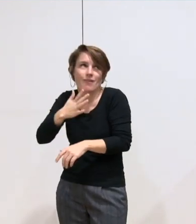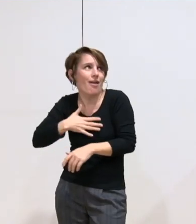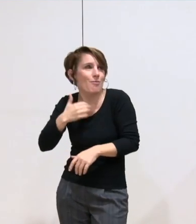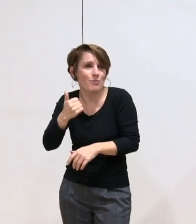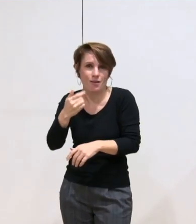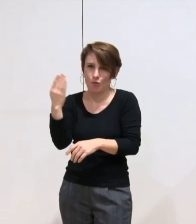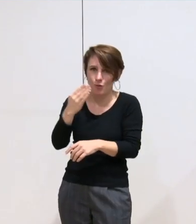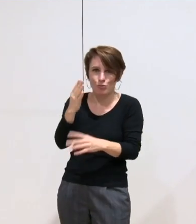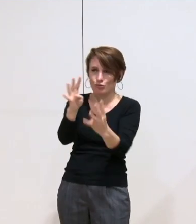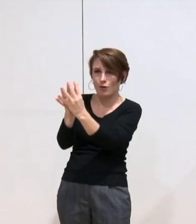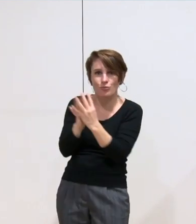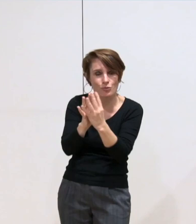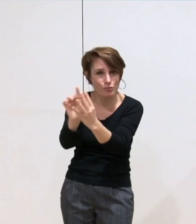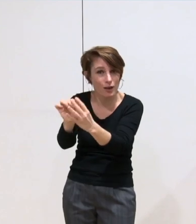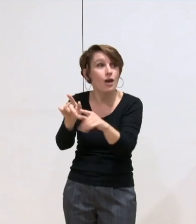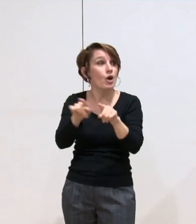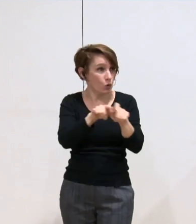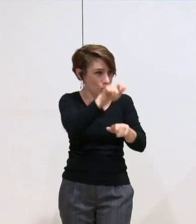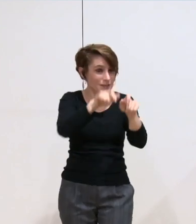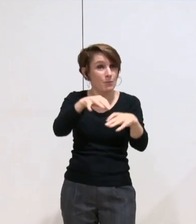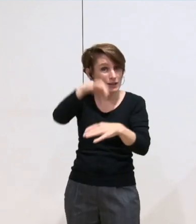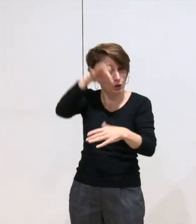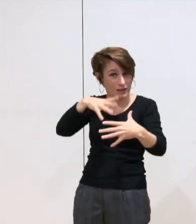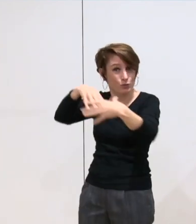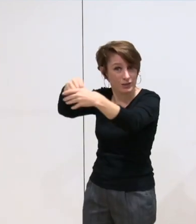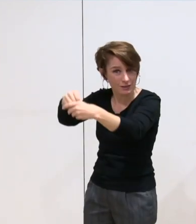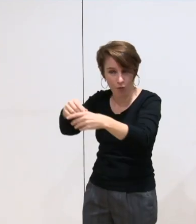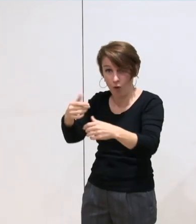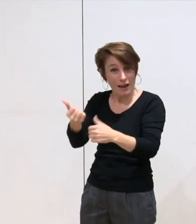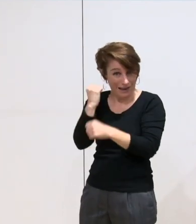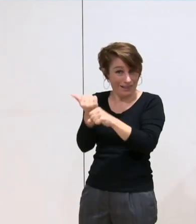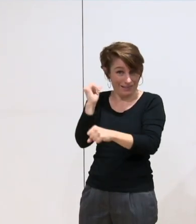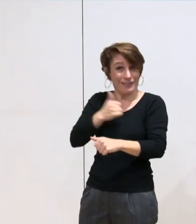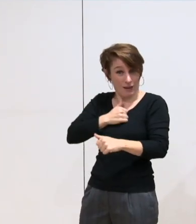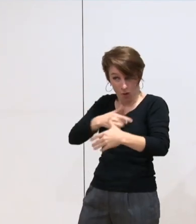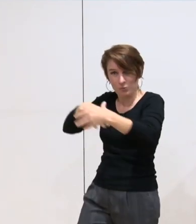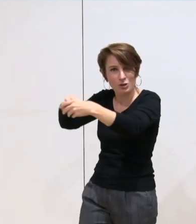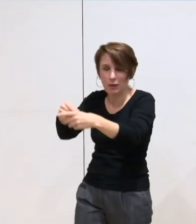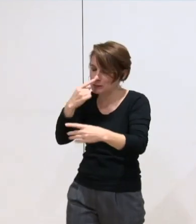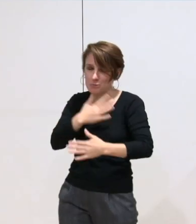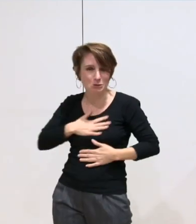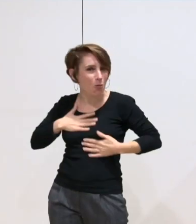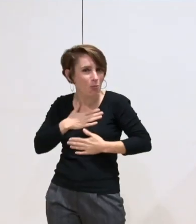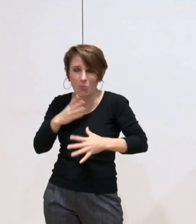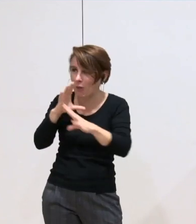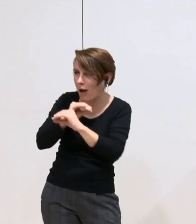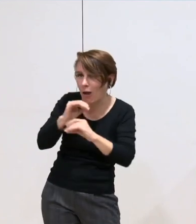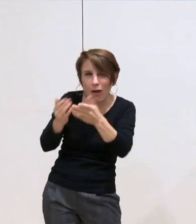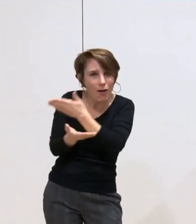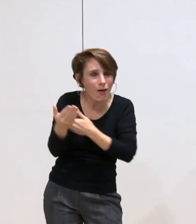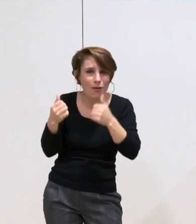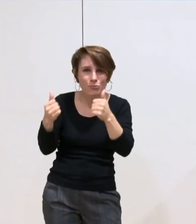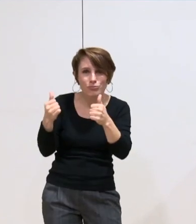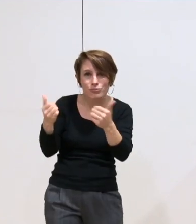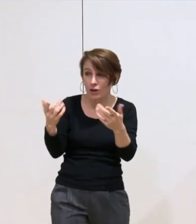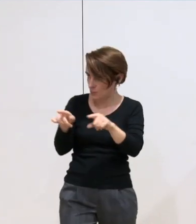les élus qui s'y rendent, évidemment, j'ai eu beaucoup de plaisir à y aller l'année dernière, mais également pour l'ensemble des